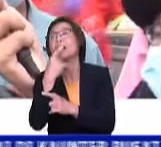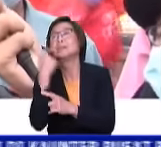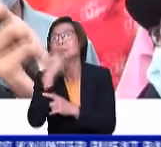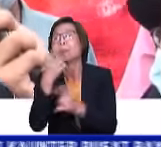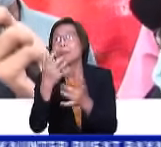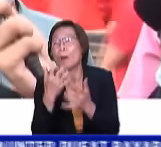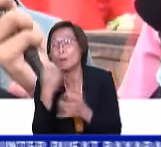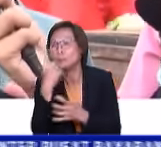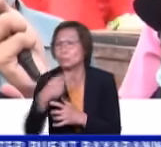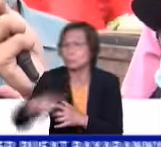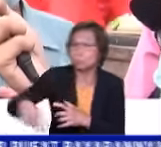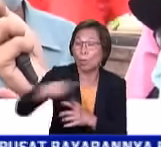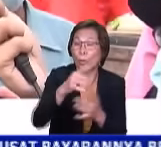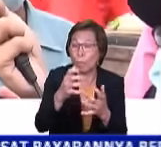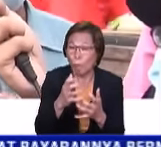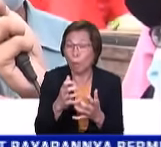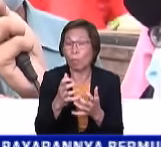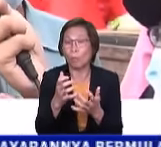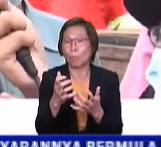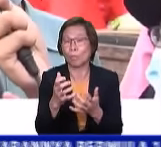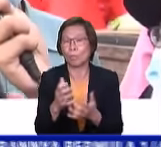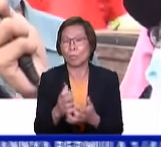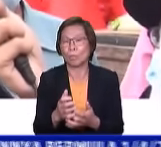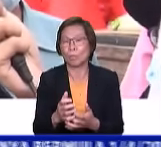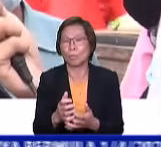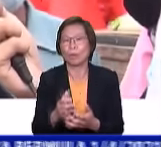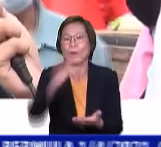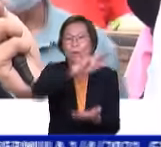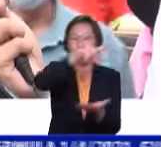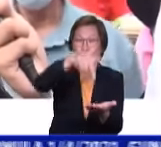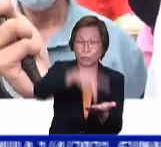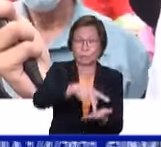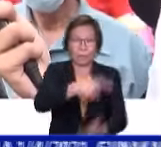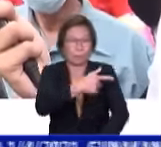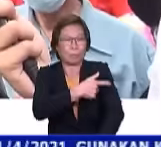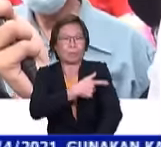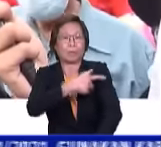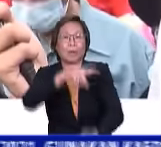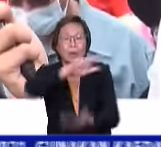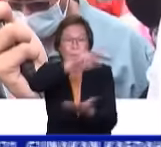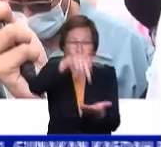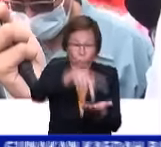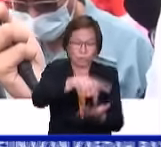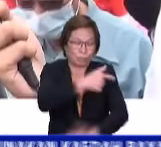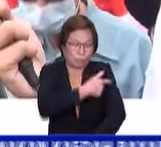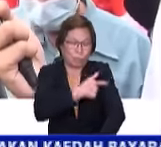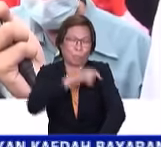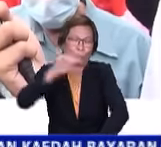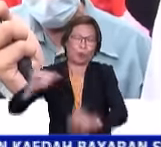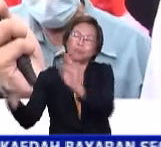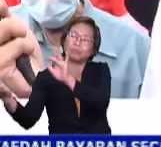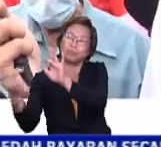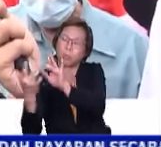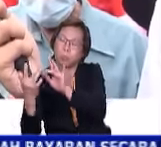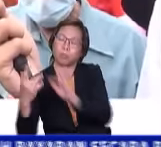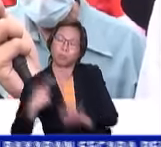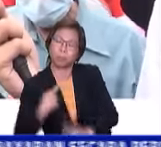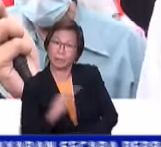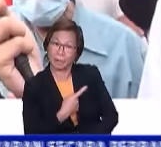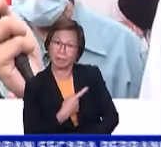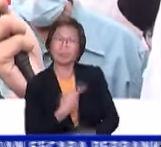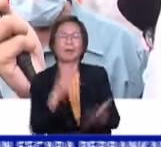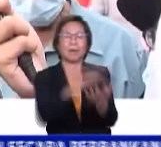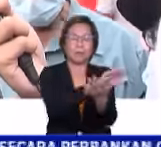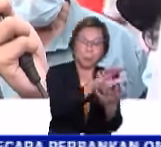ingin menjadikan mereka pusat suntikan vaksin untuk ini, mereka boleh memohon kita. Disertakan dengan